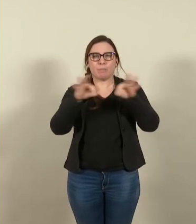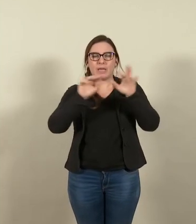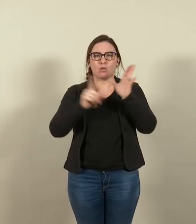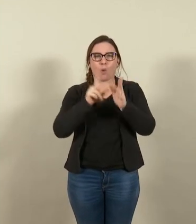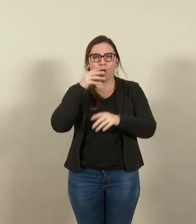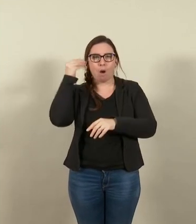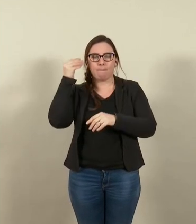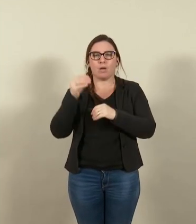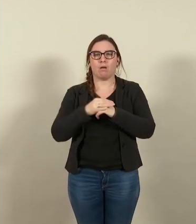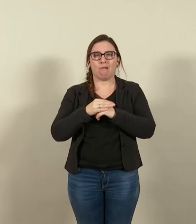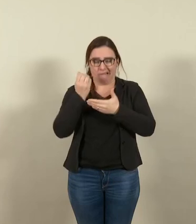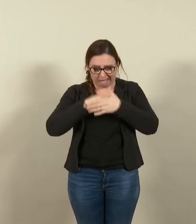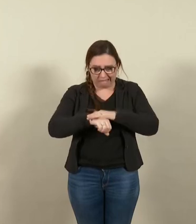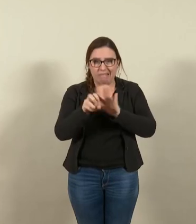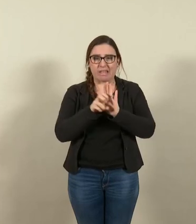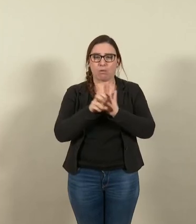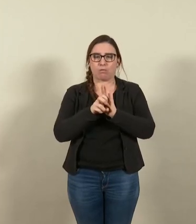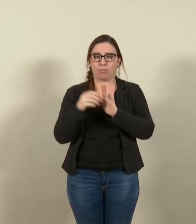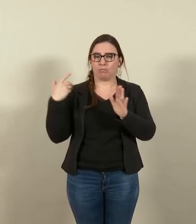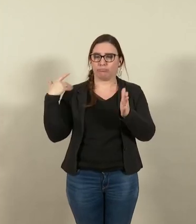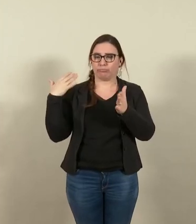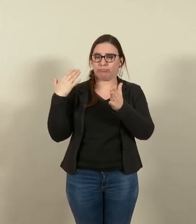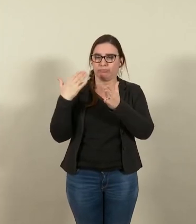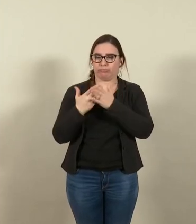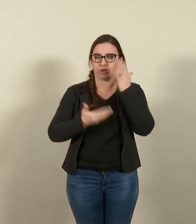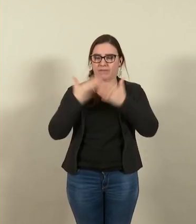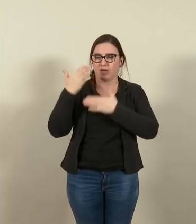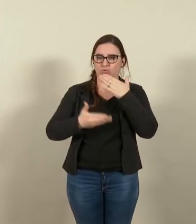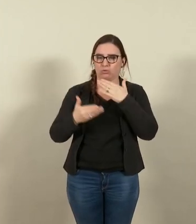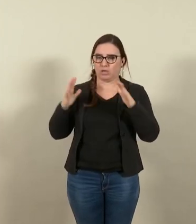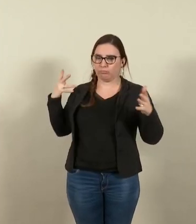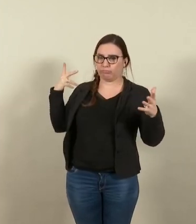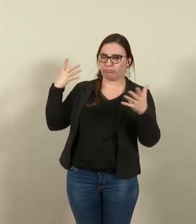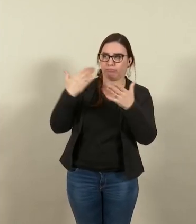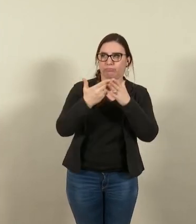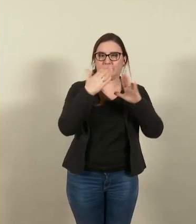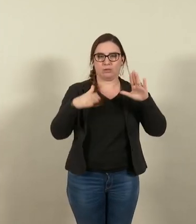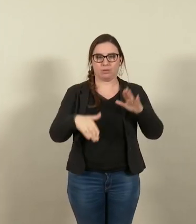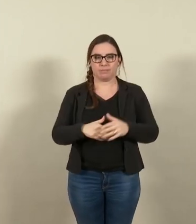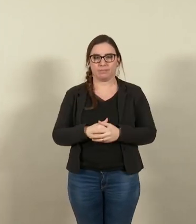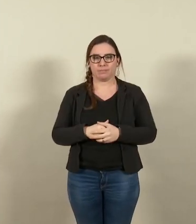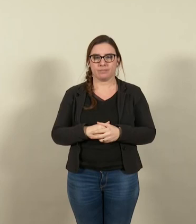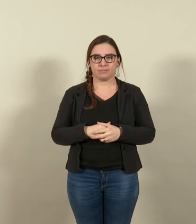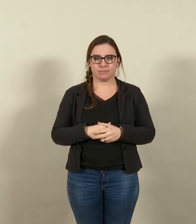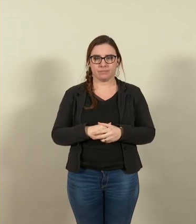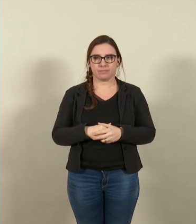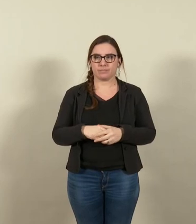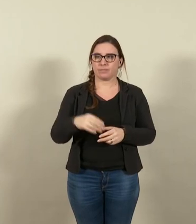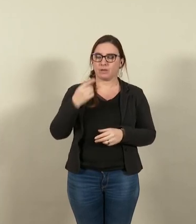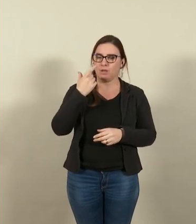né à Grenoble avec la journée des tuiles en effet le gouvernement